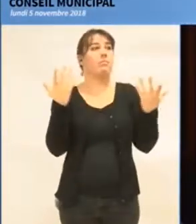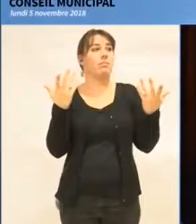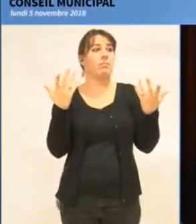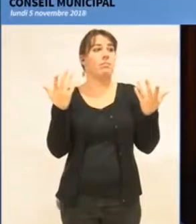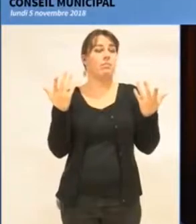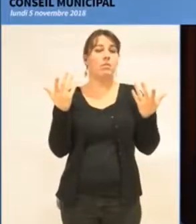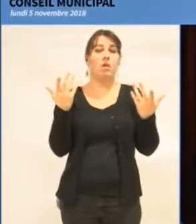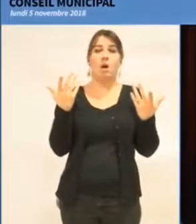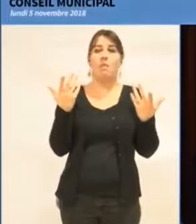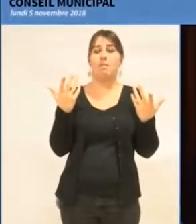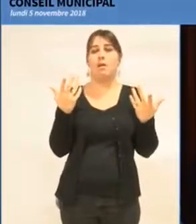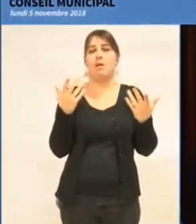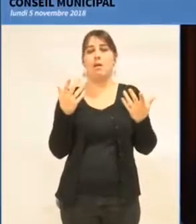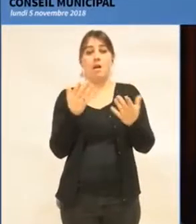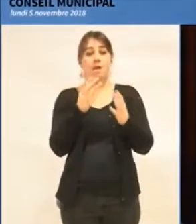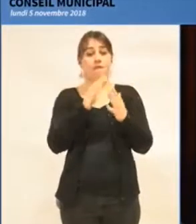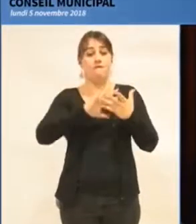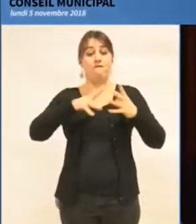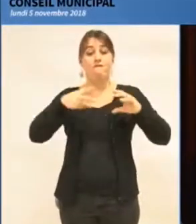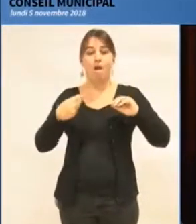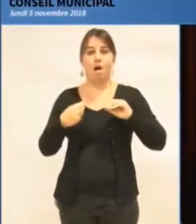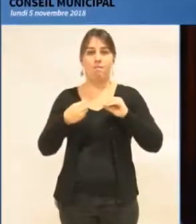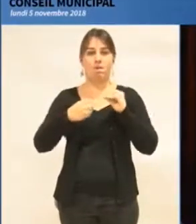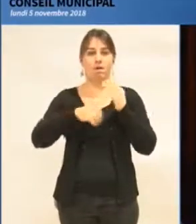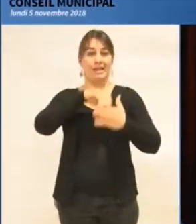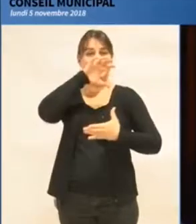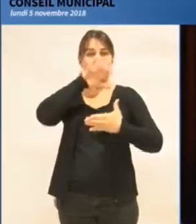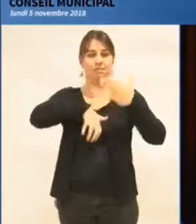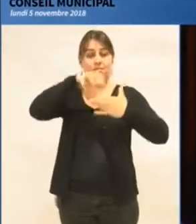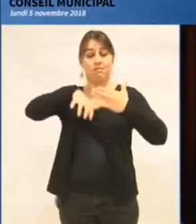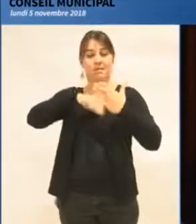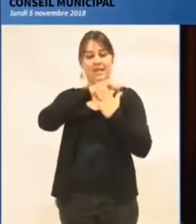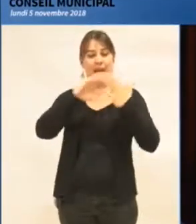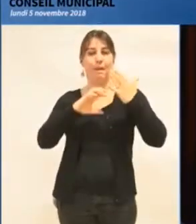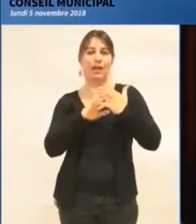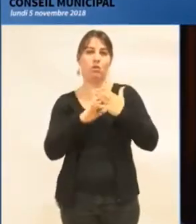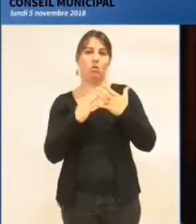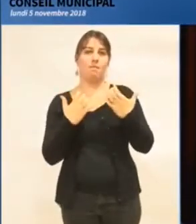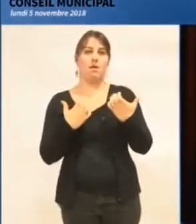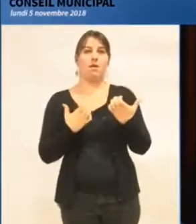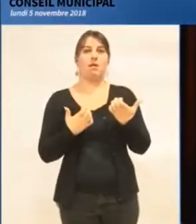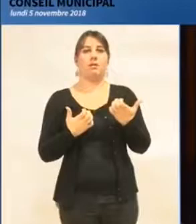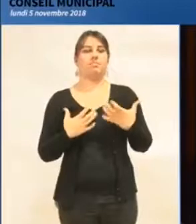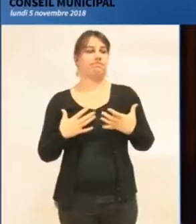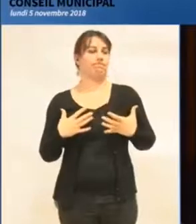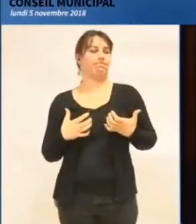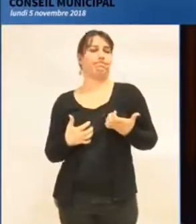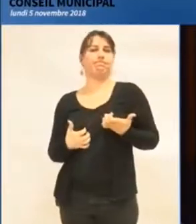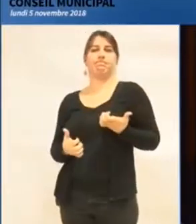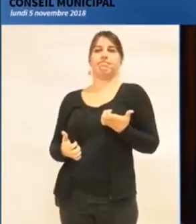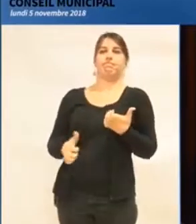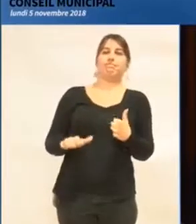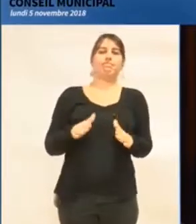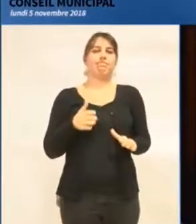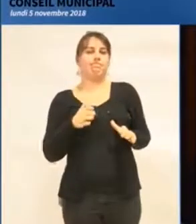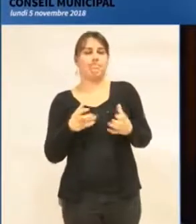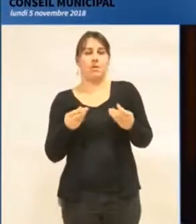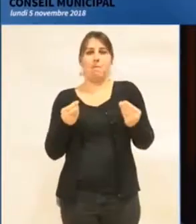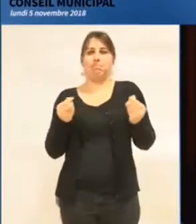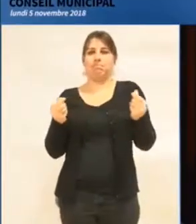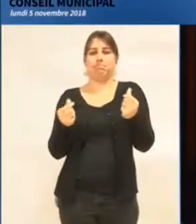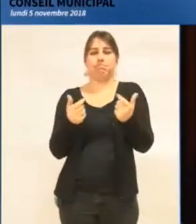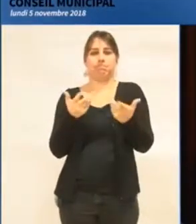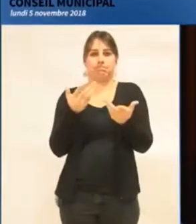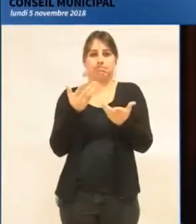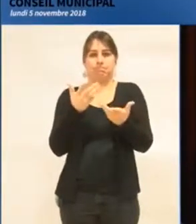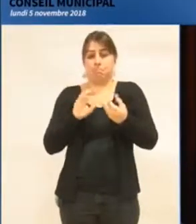lié à la forme de la délibération. La délibération, en effet, ne donne aucun élément de contexte et de